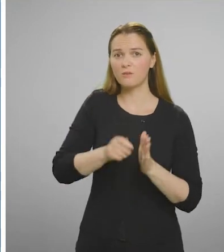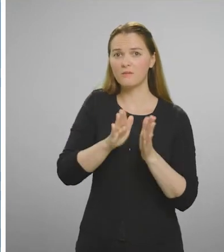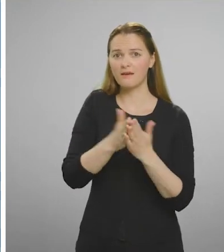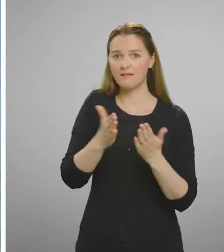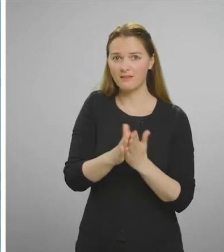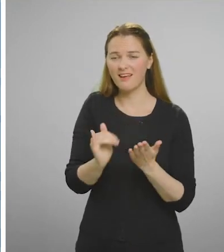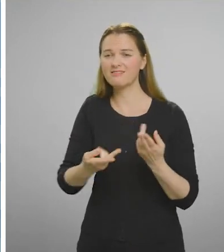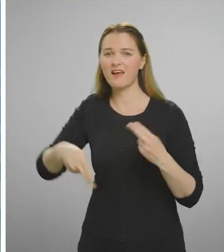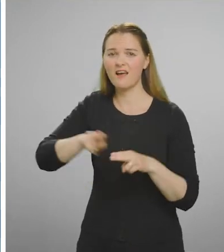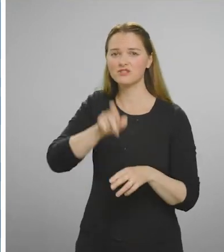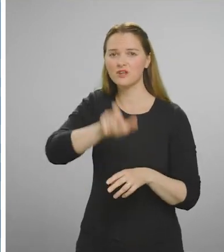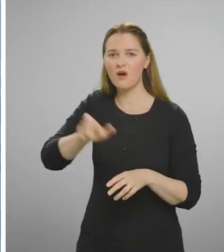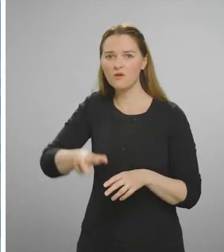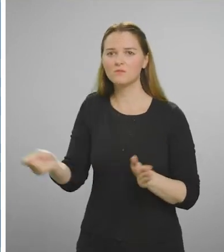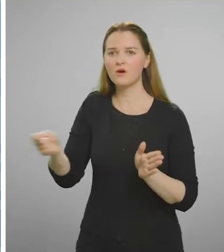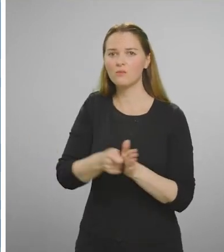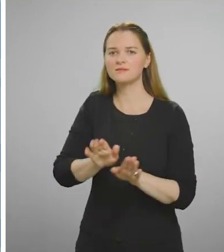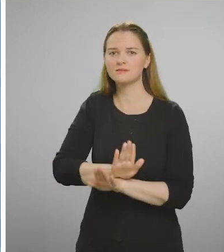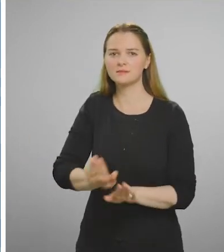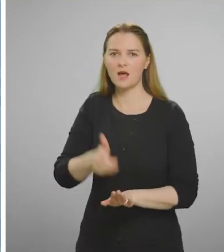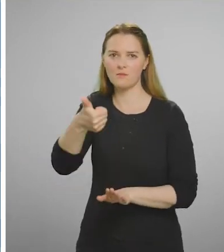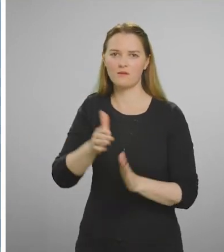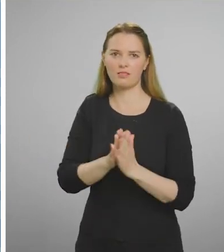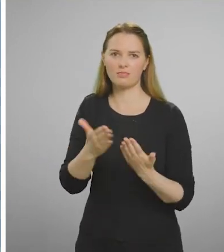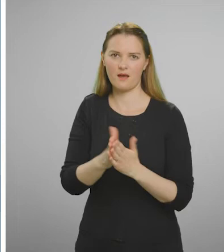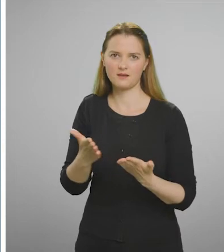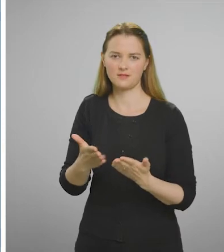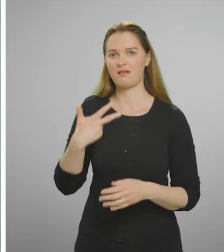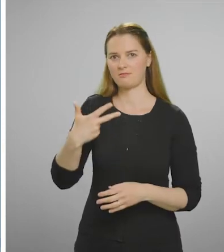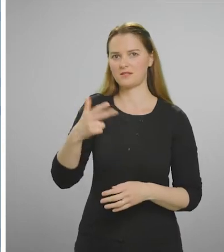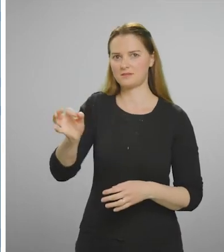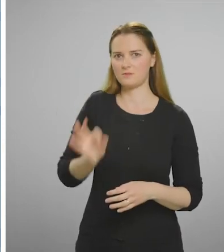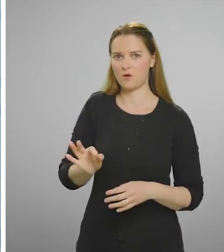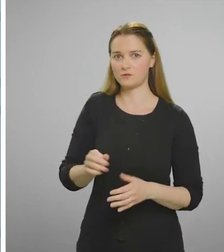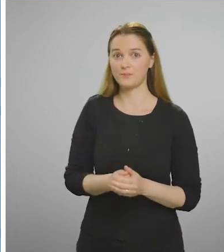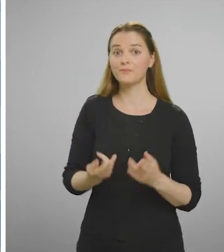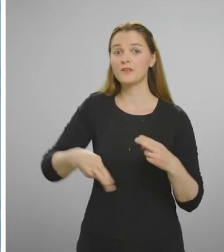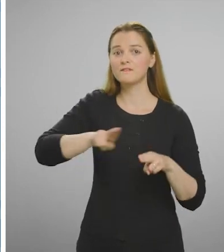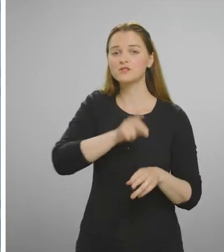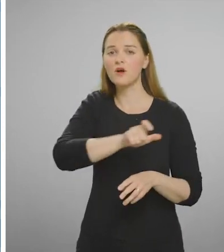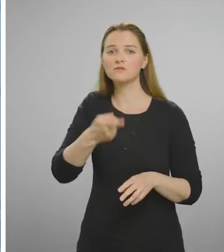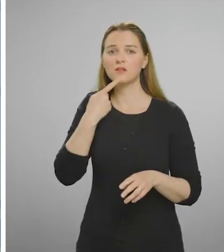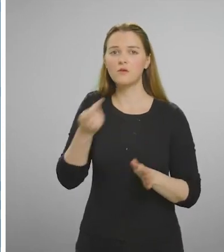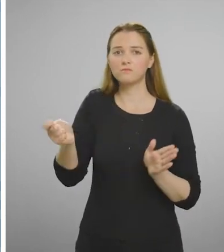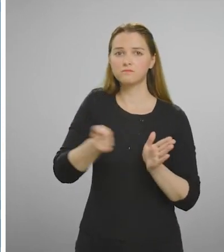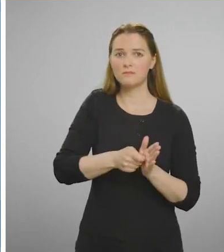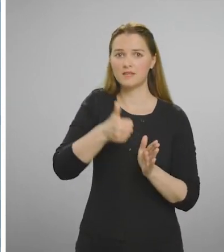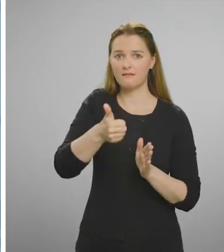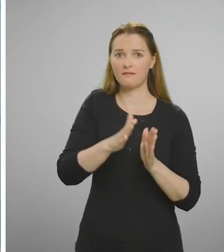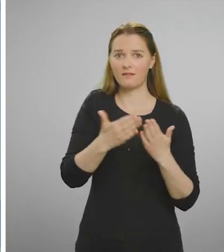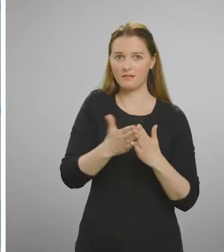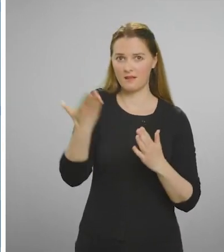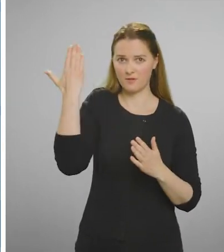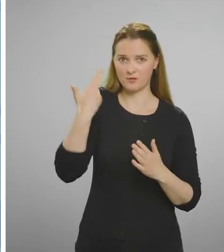knjigu, najviše ih je kupilo jednu knjigu, njih 30%. Većina onih koji su kupili knjige u protekla